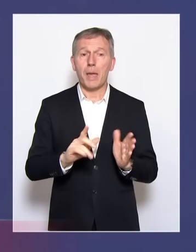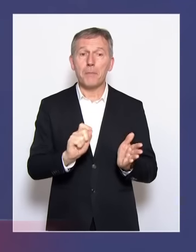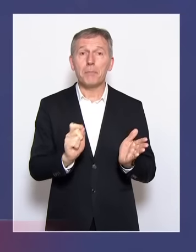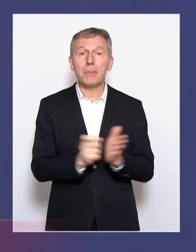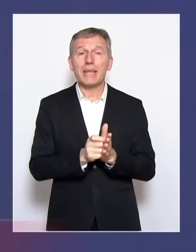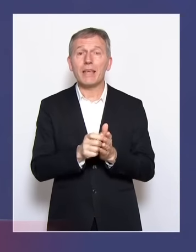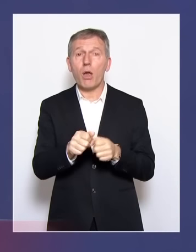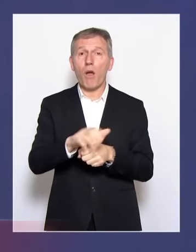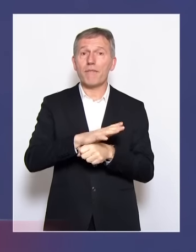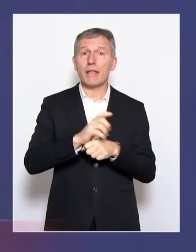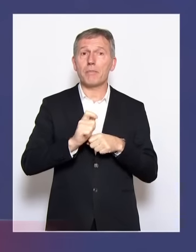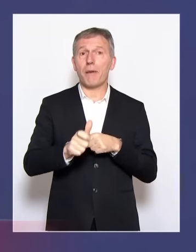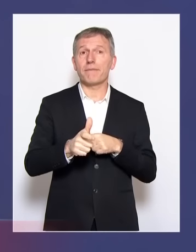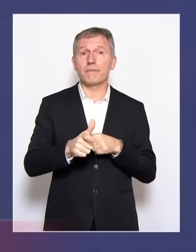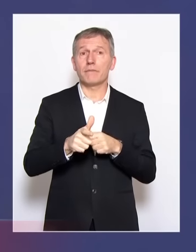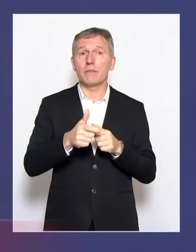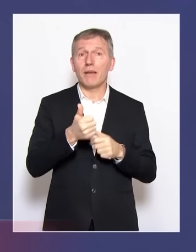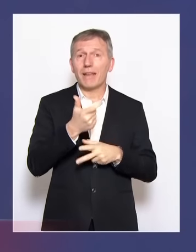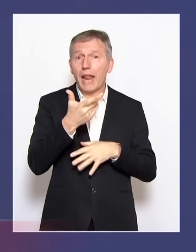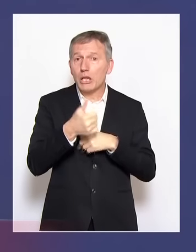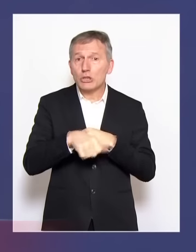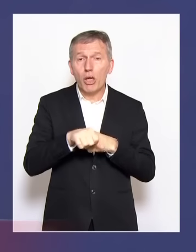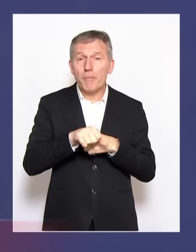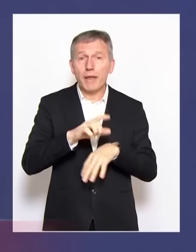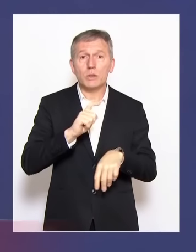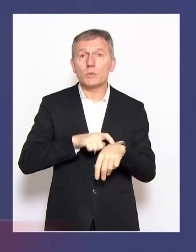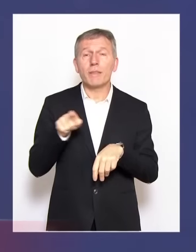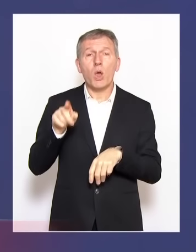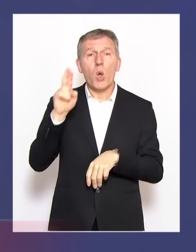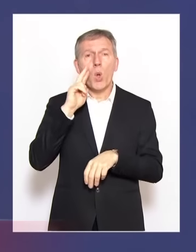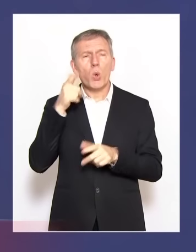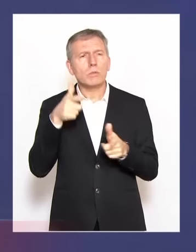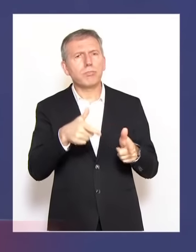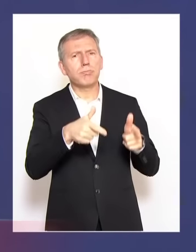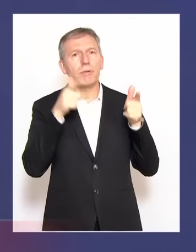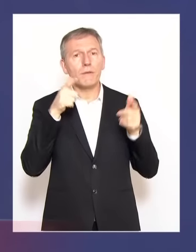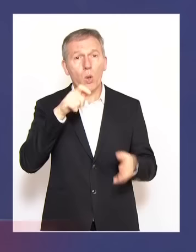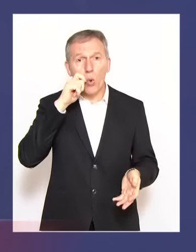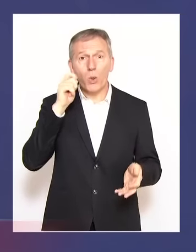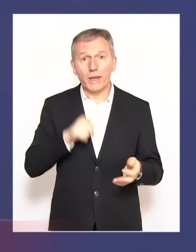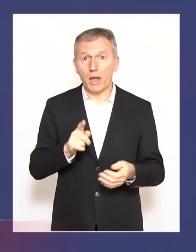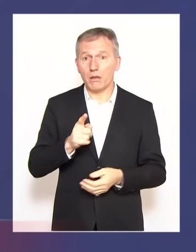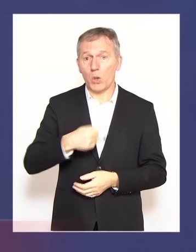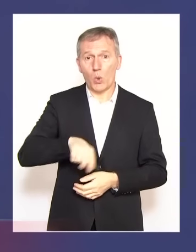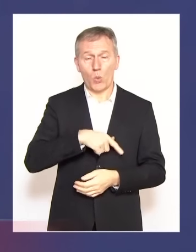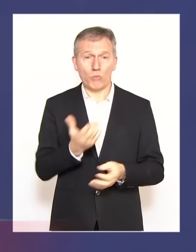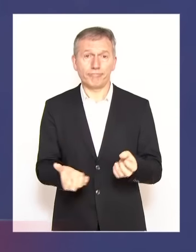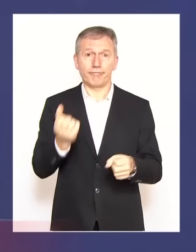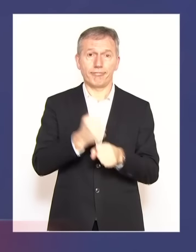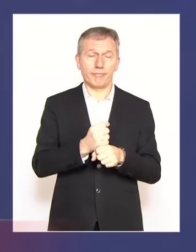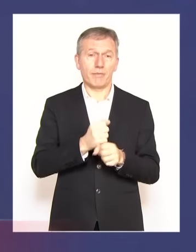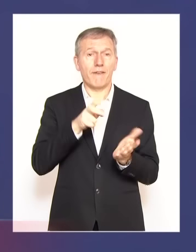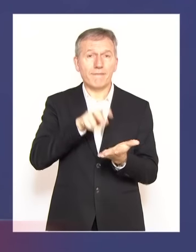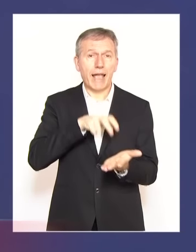pandémie et surtout dès les 1res semaines après l'agression russe contre l'Ukraine, nous avons bâti, lors du sommet de